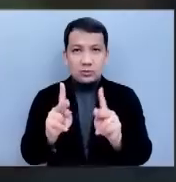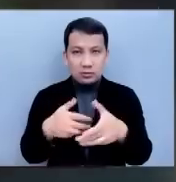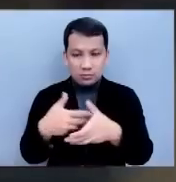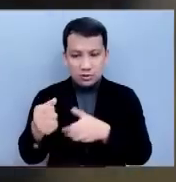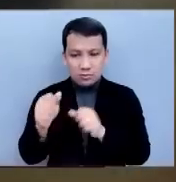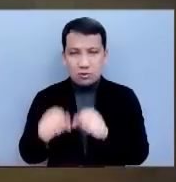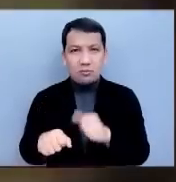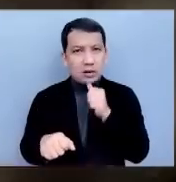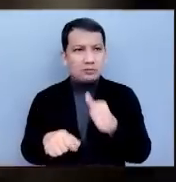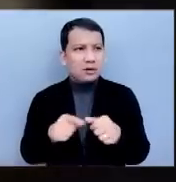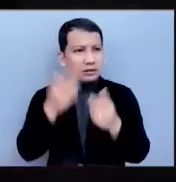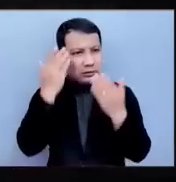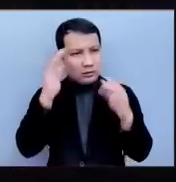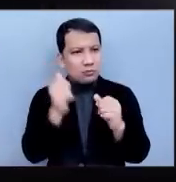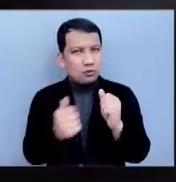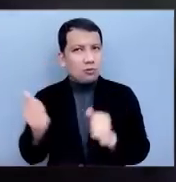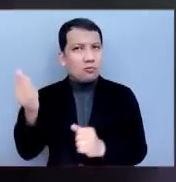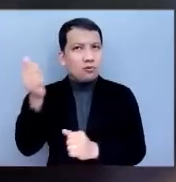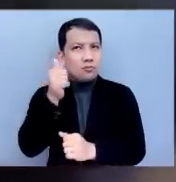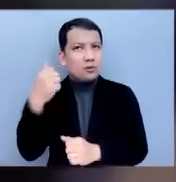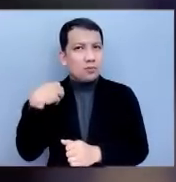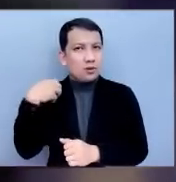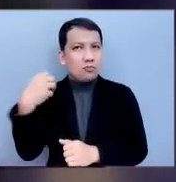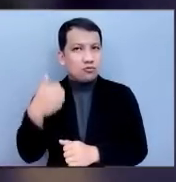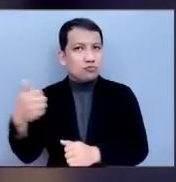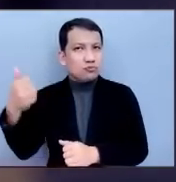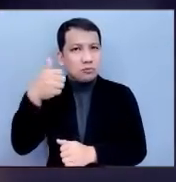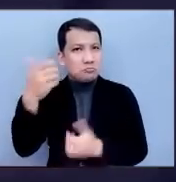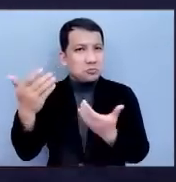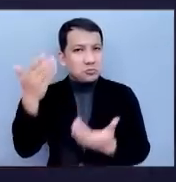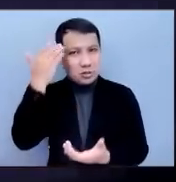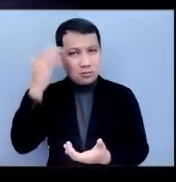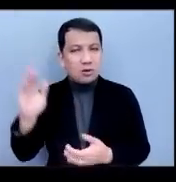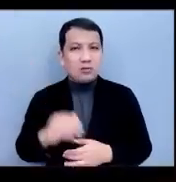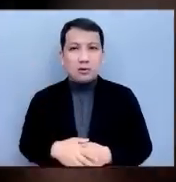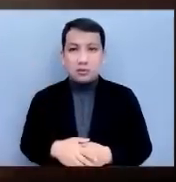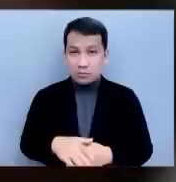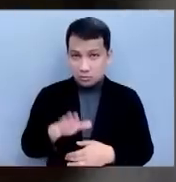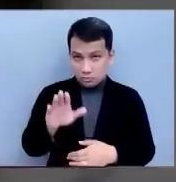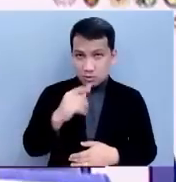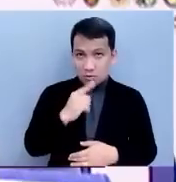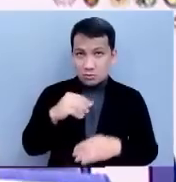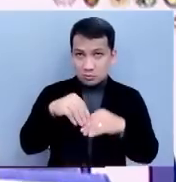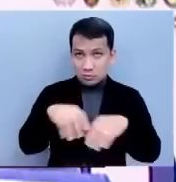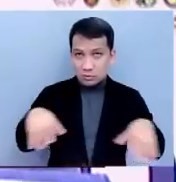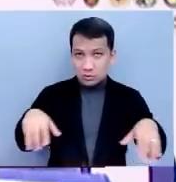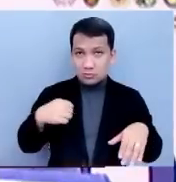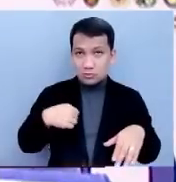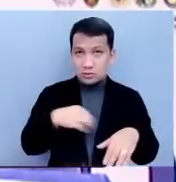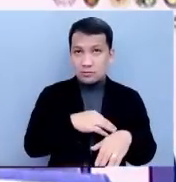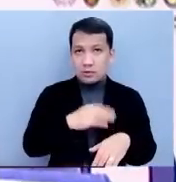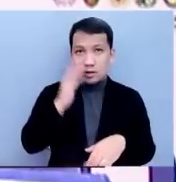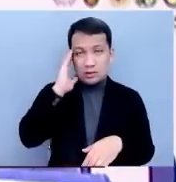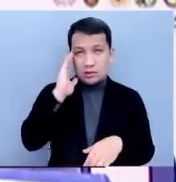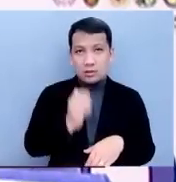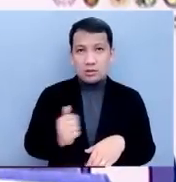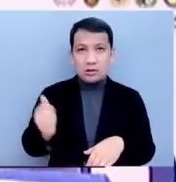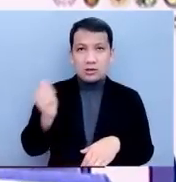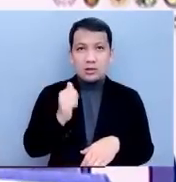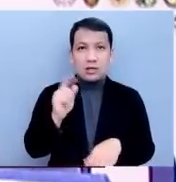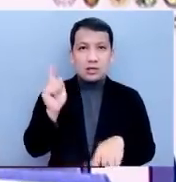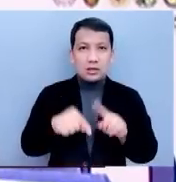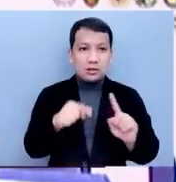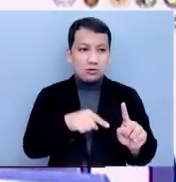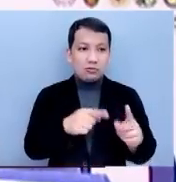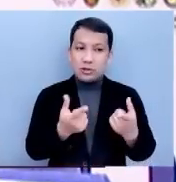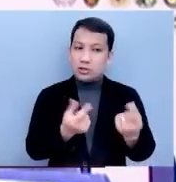hindi ito alam ng mas nakakataas na opisyal. Hindi naman pwede yung nasa baba lang yung mananagot. Alam naman ho natin na hindi naman sila